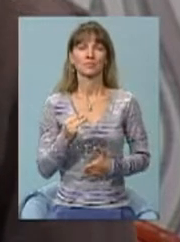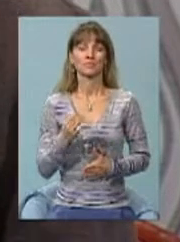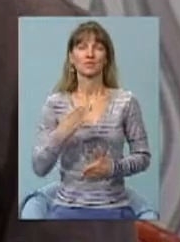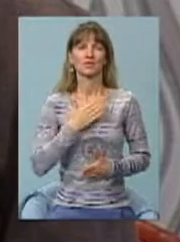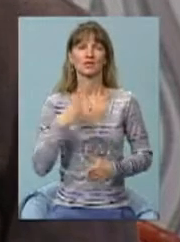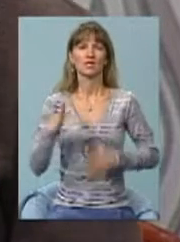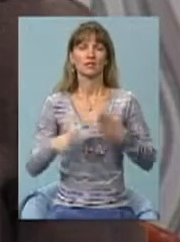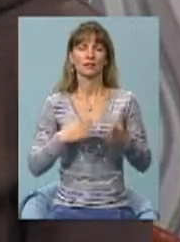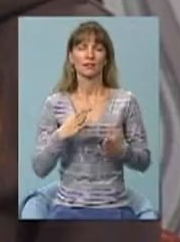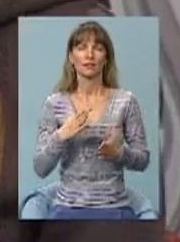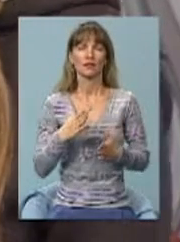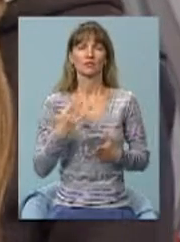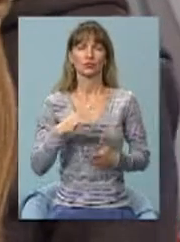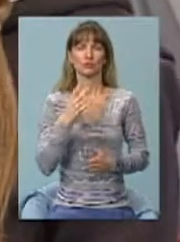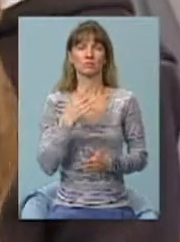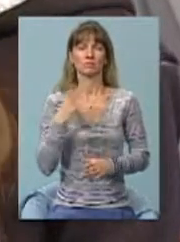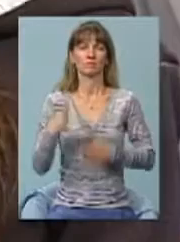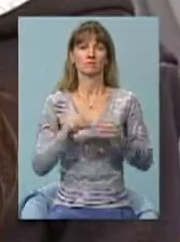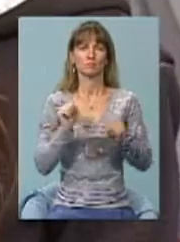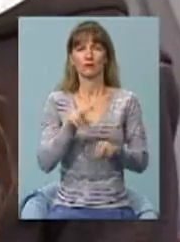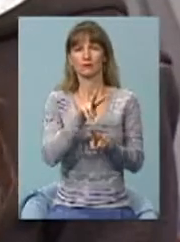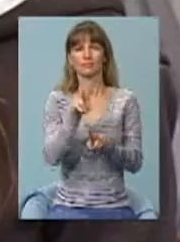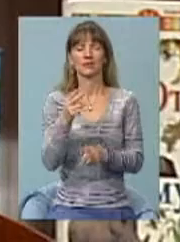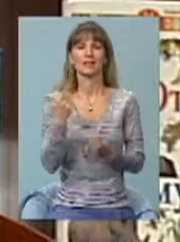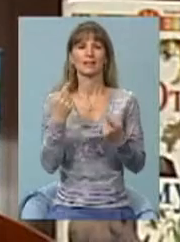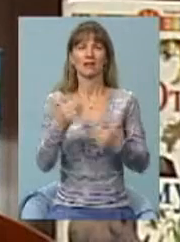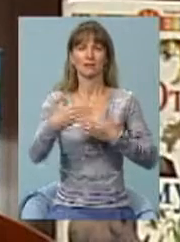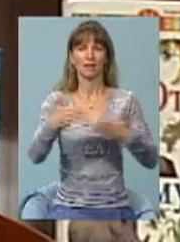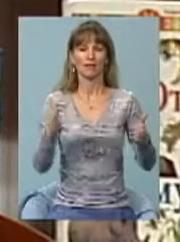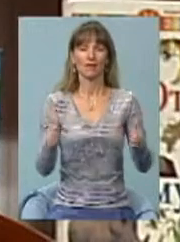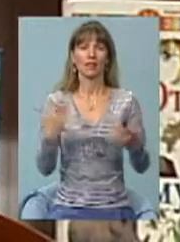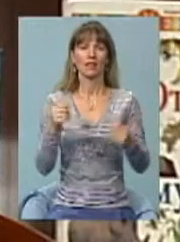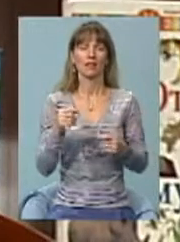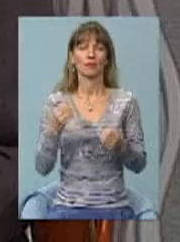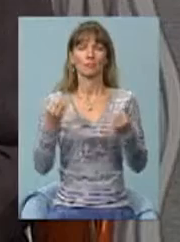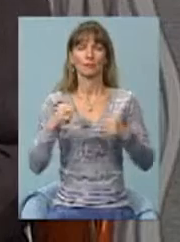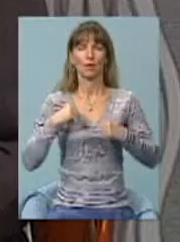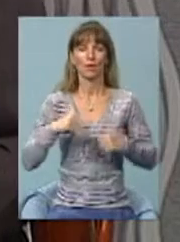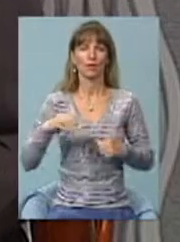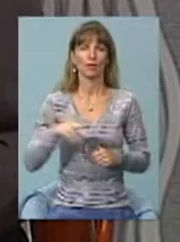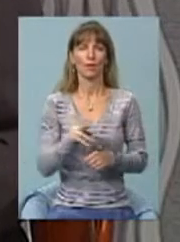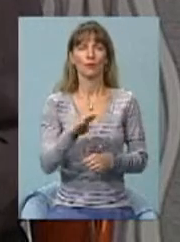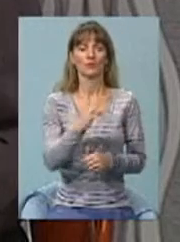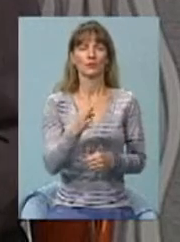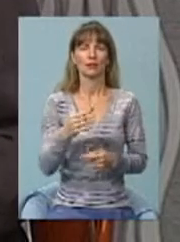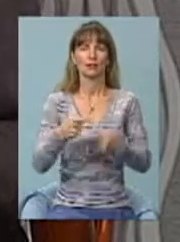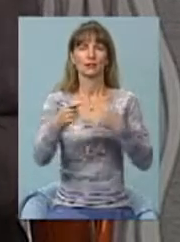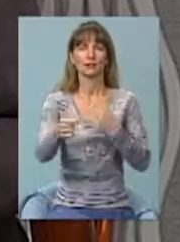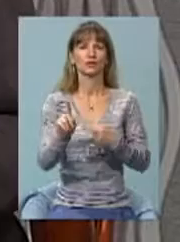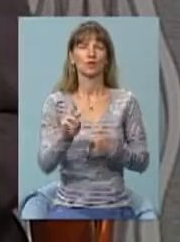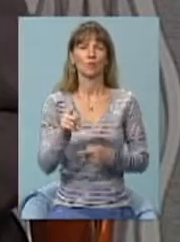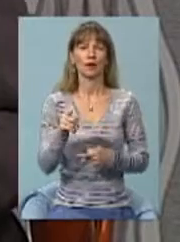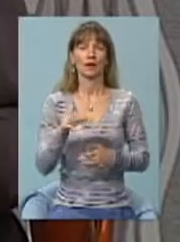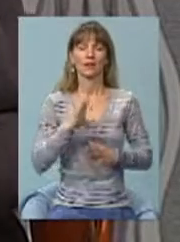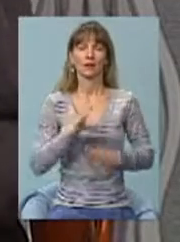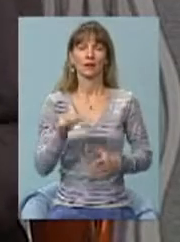наші їх дресирувати краще спостерігати десь у тераріумі, коли вони повзають десь на відстані від тебе, аби не зазнали або ви,